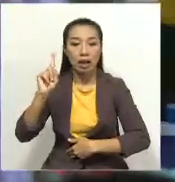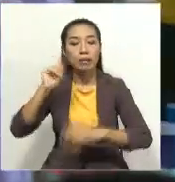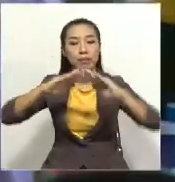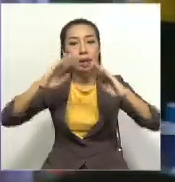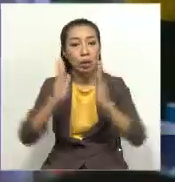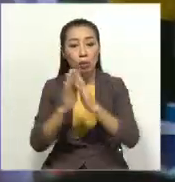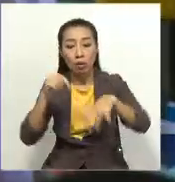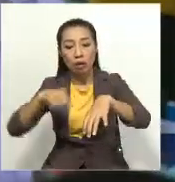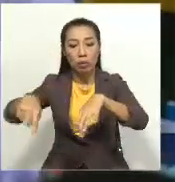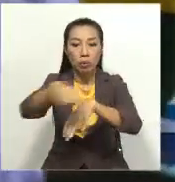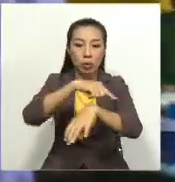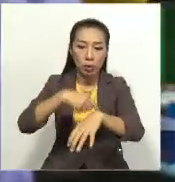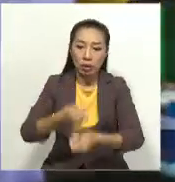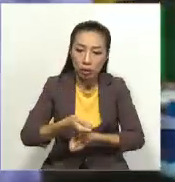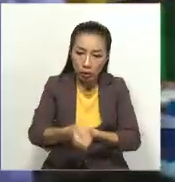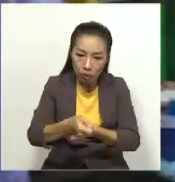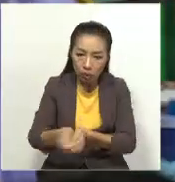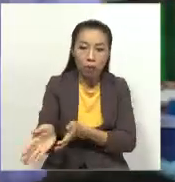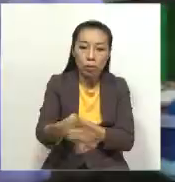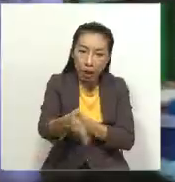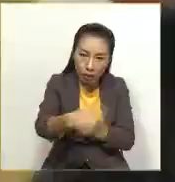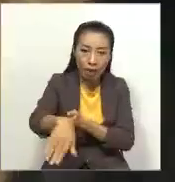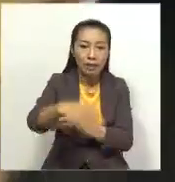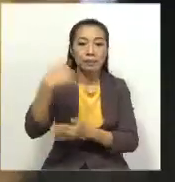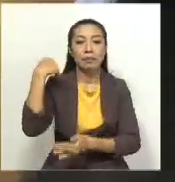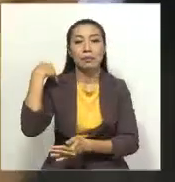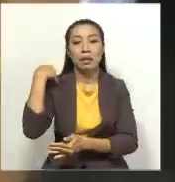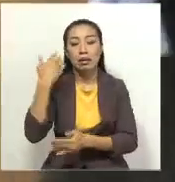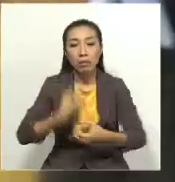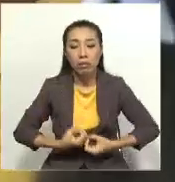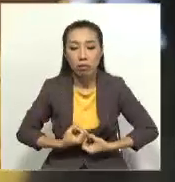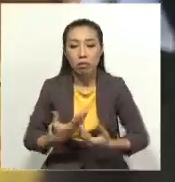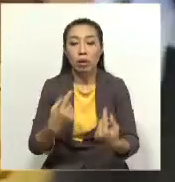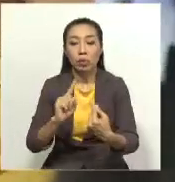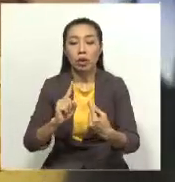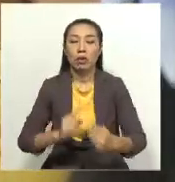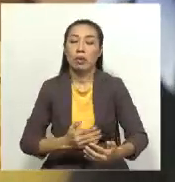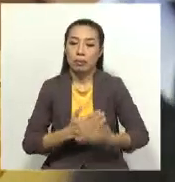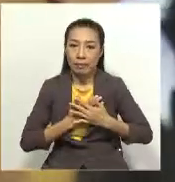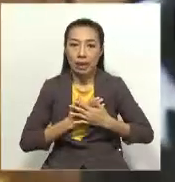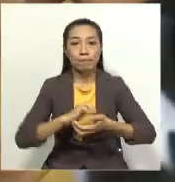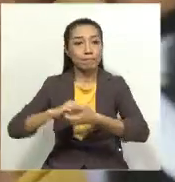วก็ทำความสะอาดรอบวัดสัมพันธวงศารามวรวิหารด้วยนะคะเพื่อแสดงออกถึงความรักความ